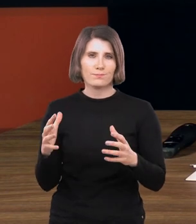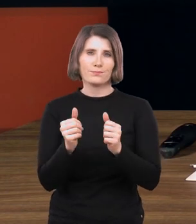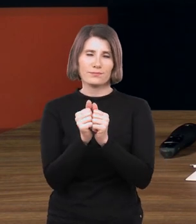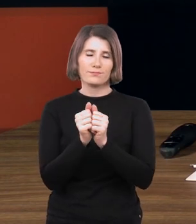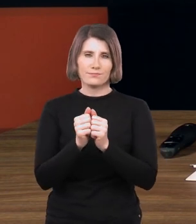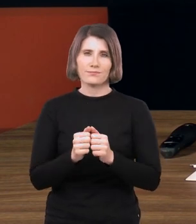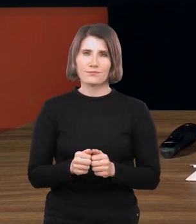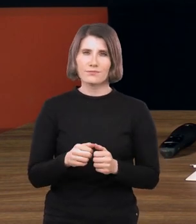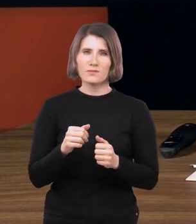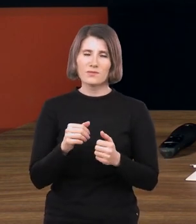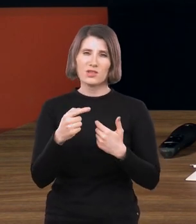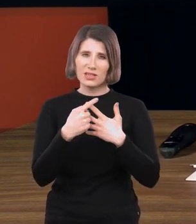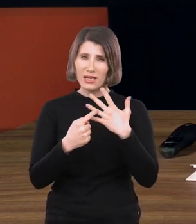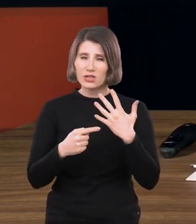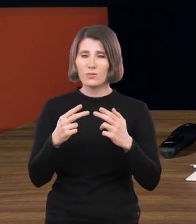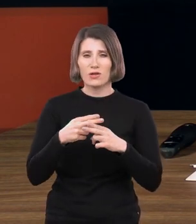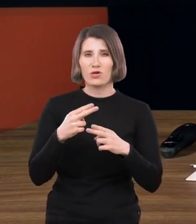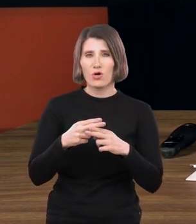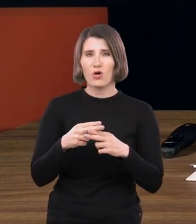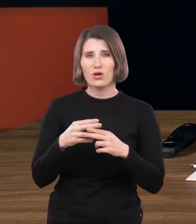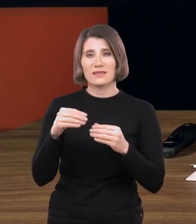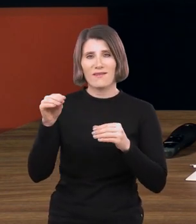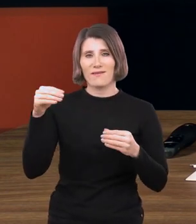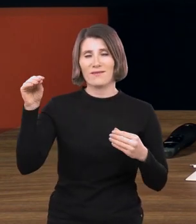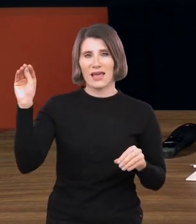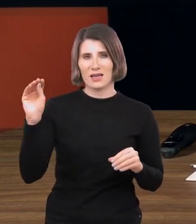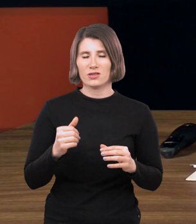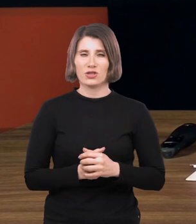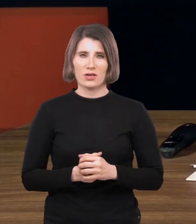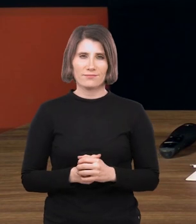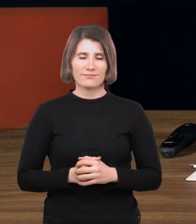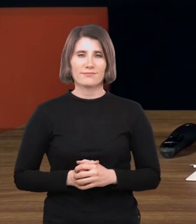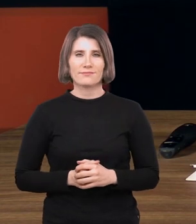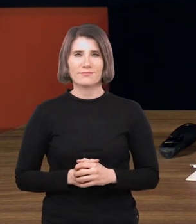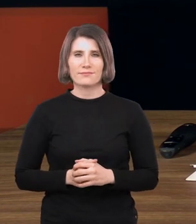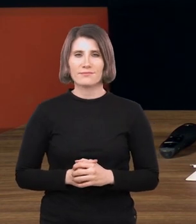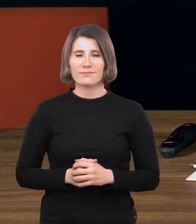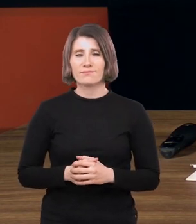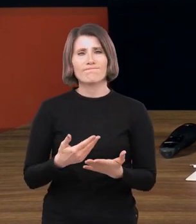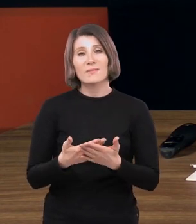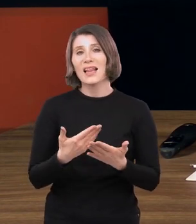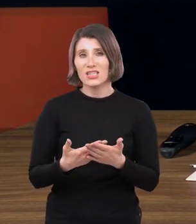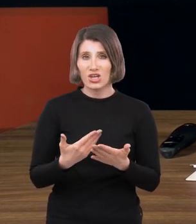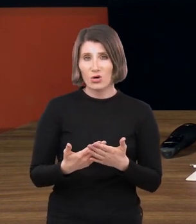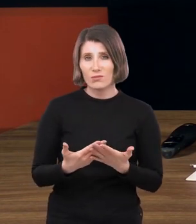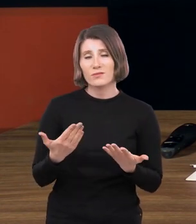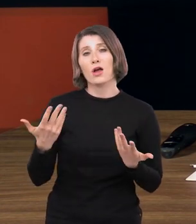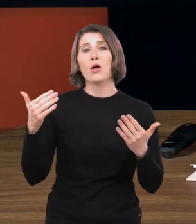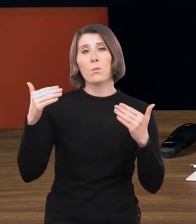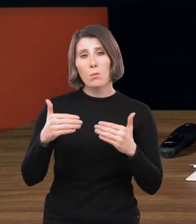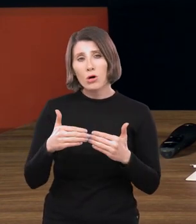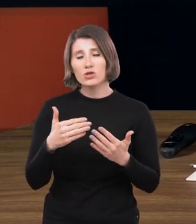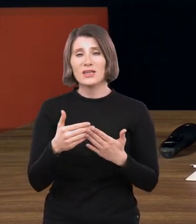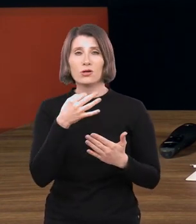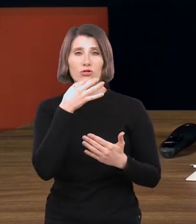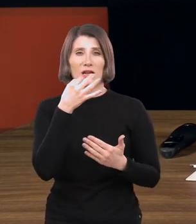ostatnich latach bardzo znacznie wzrosła. Dzieje się tak może po pierwsze ze względu na to, że ten system diagnostyczny